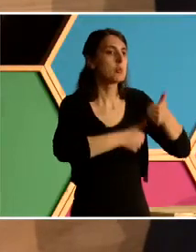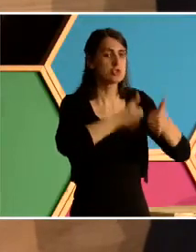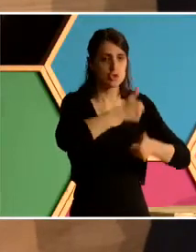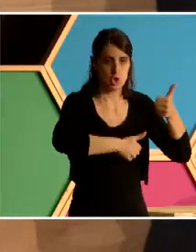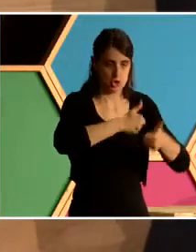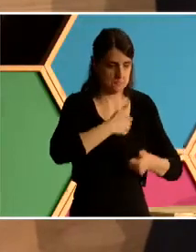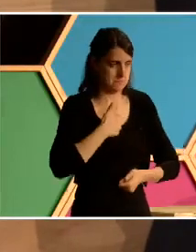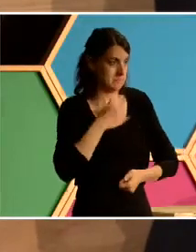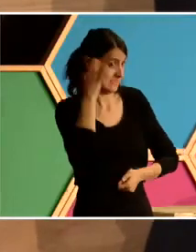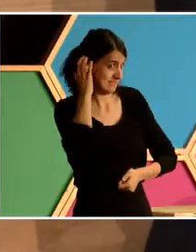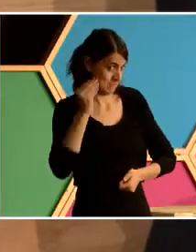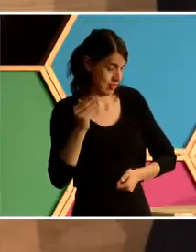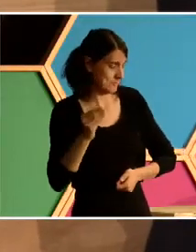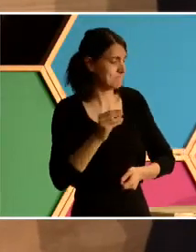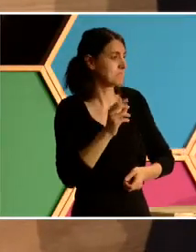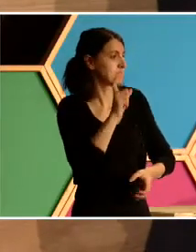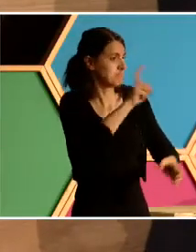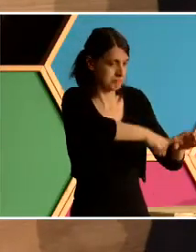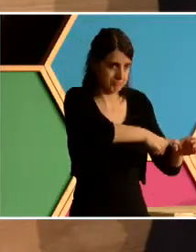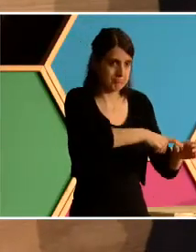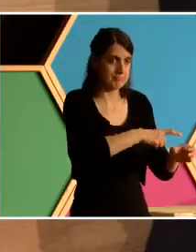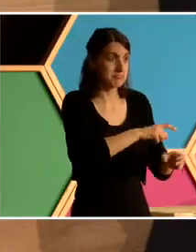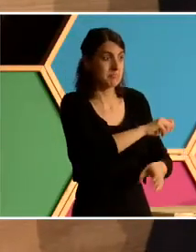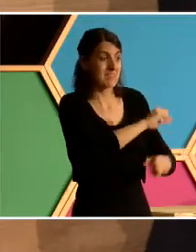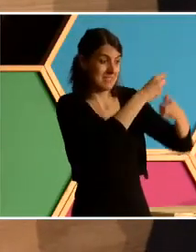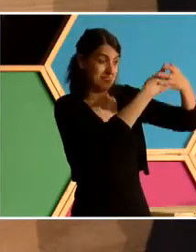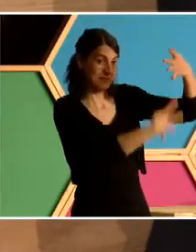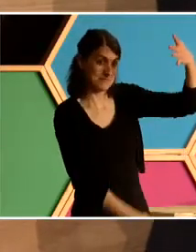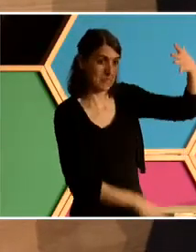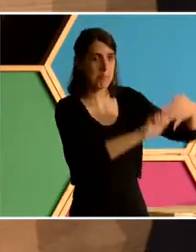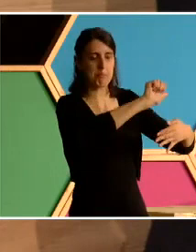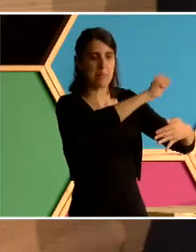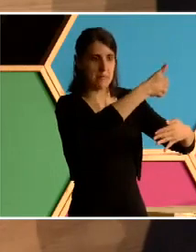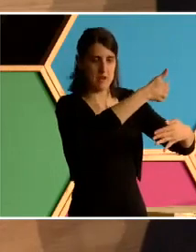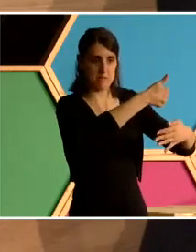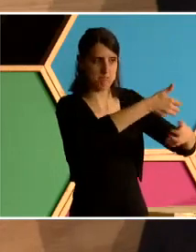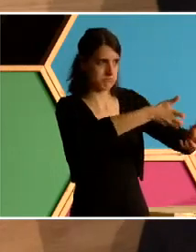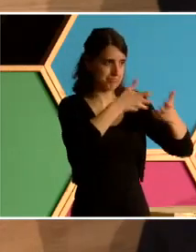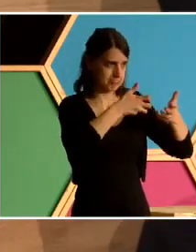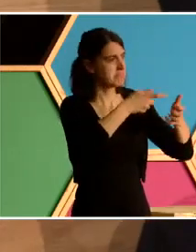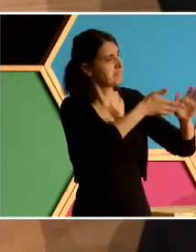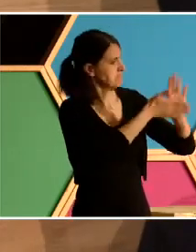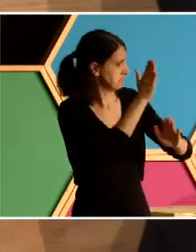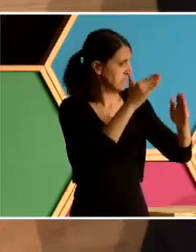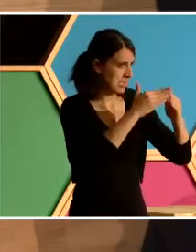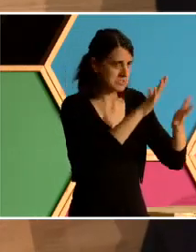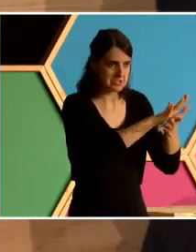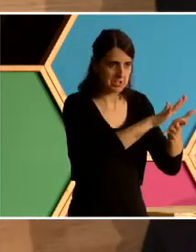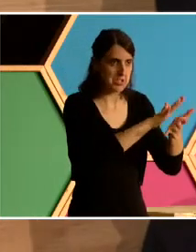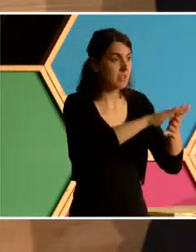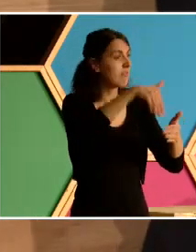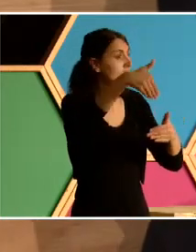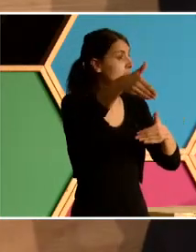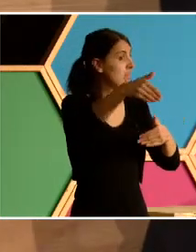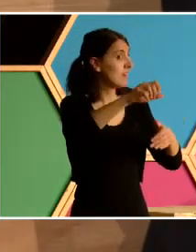presentar i també ho va fer, que va guanyar la primera plaça d'aquella convocatòria. Li van dir, vagi-se'n tranquil a casa seva, d'aquí un temps, quan